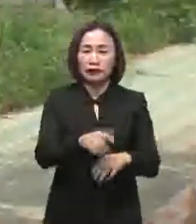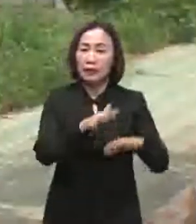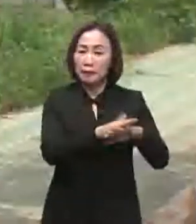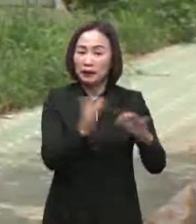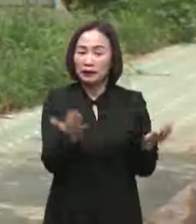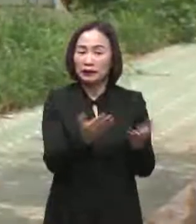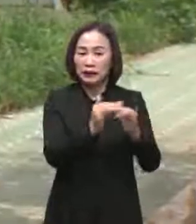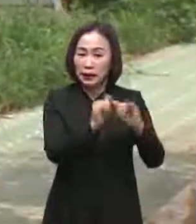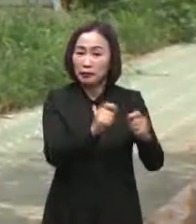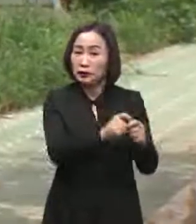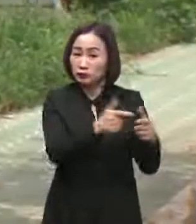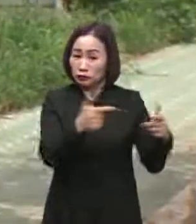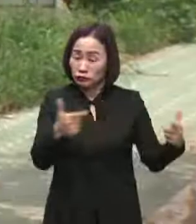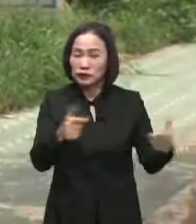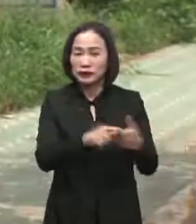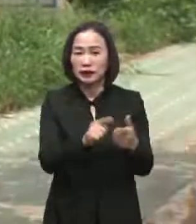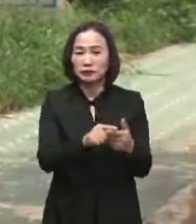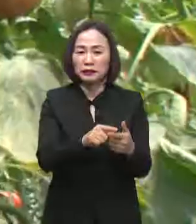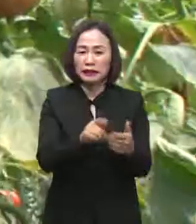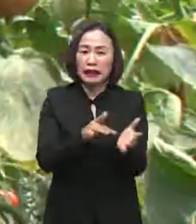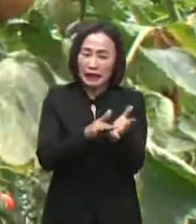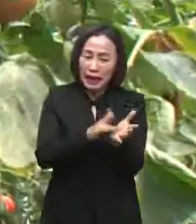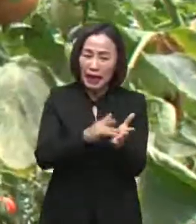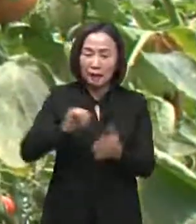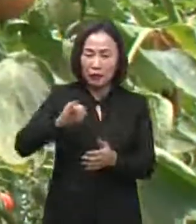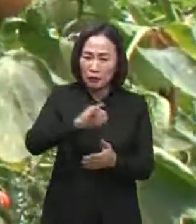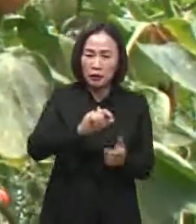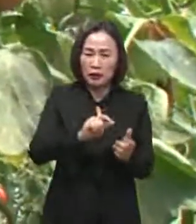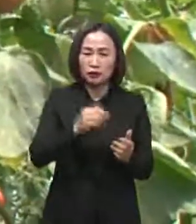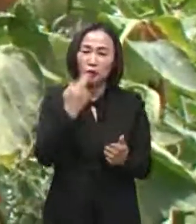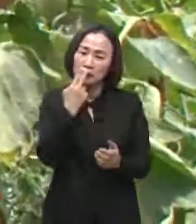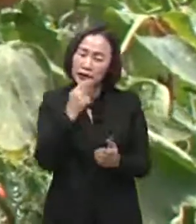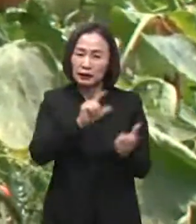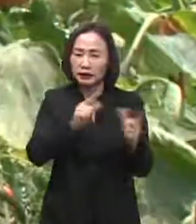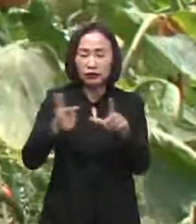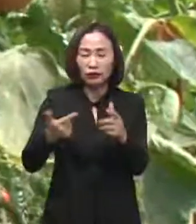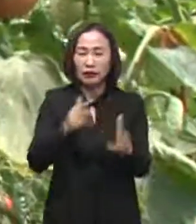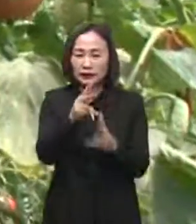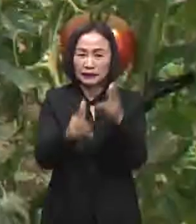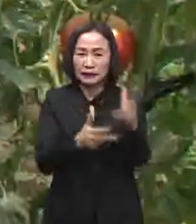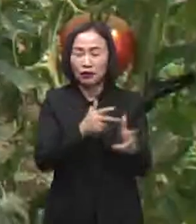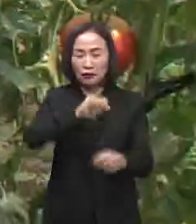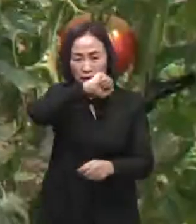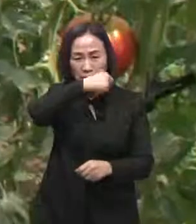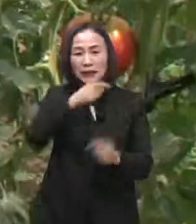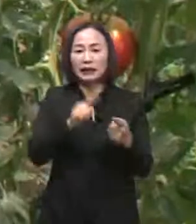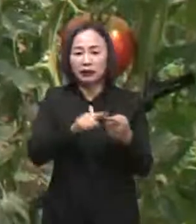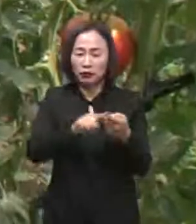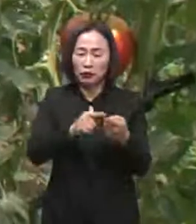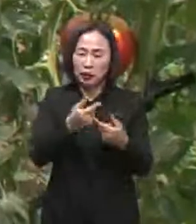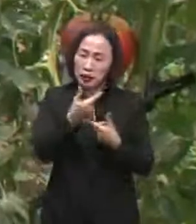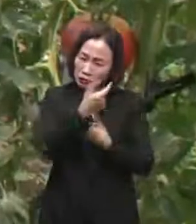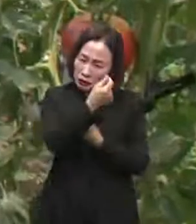증가함에 따라 병중에 약제 보조 나 바삐 늘 설치 등 논과 지원사업 예상도 이에 맞게 늘려 나갈 방침입니다